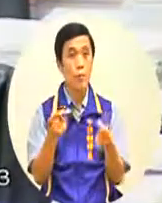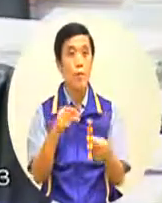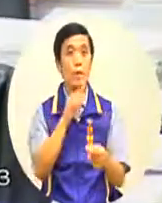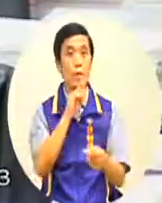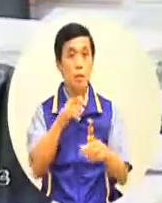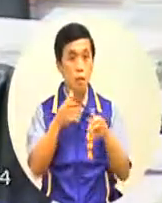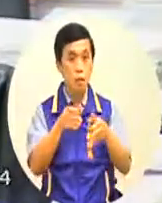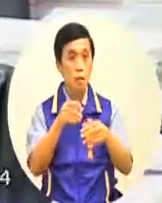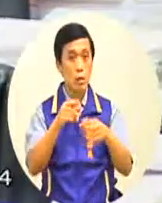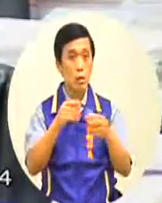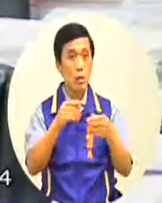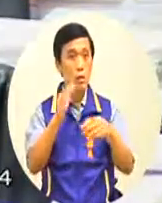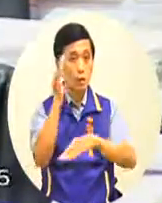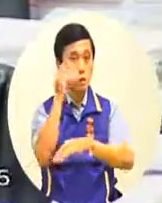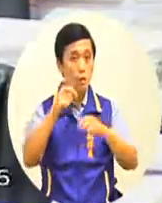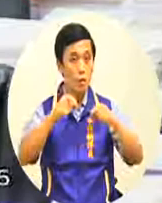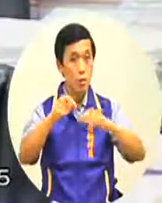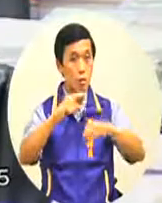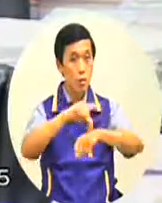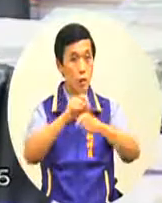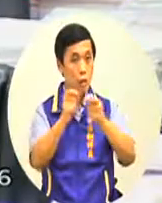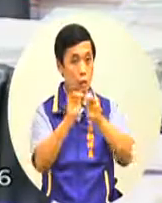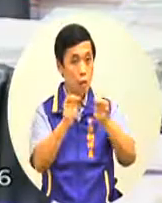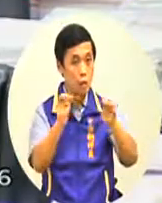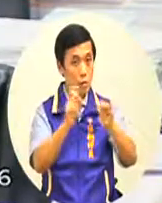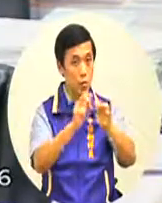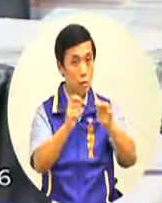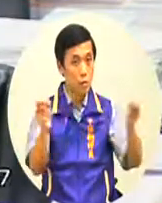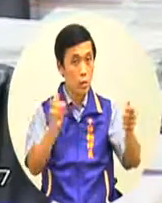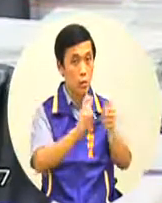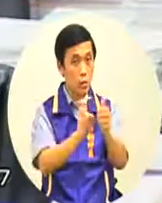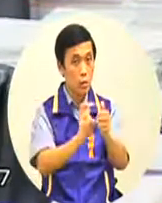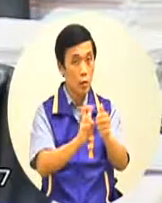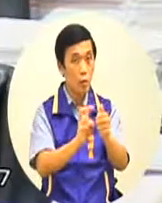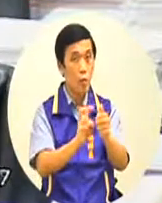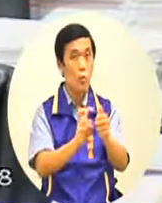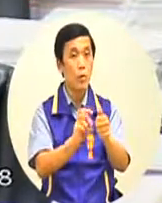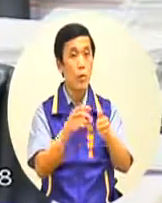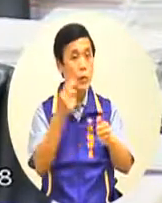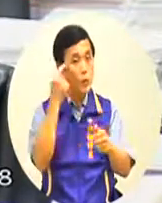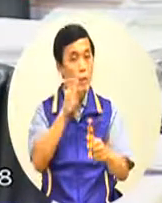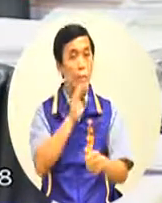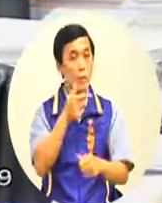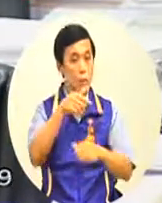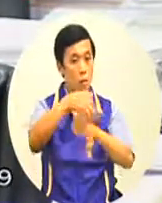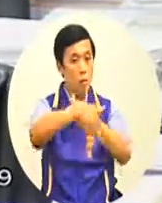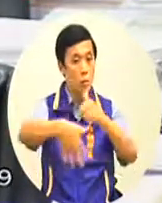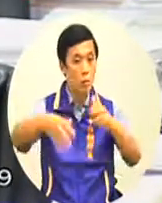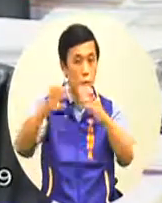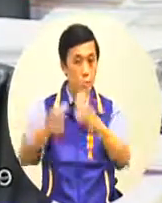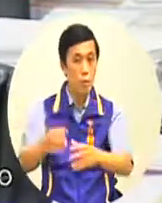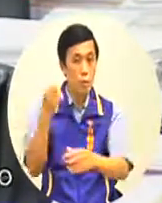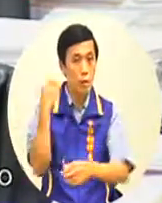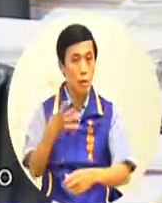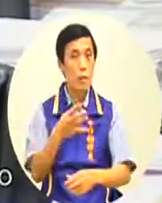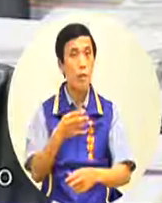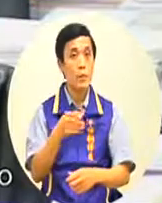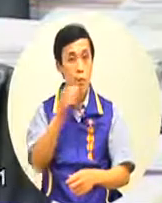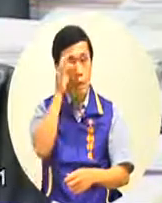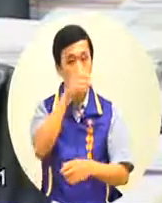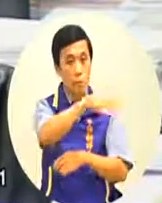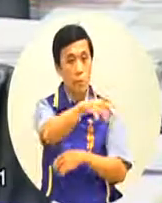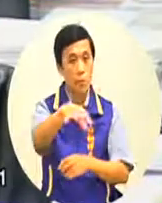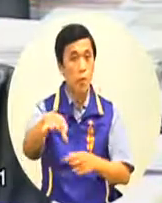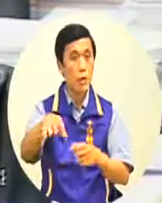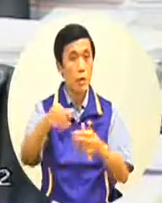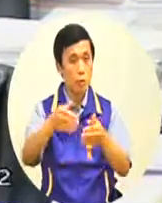变革里面，哦，变成一个长照处也好，当然这个要看地方政府的需求。我要问的是